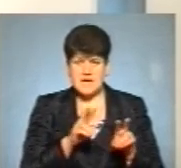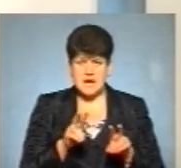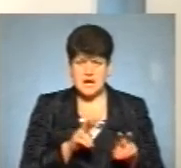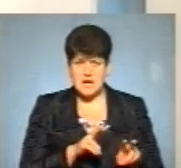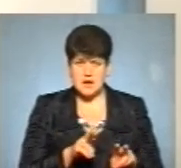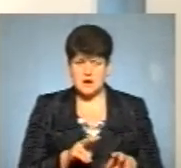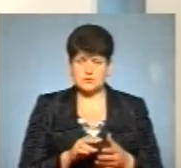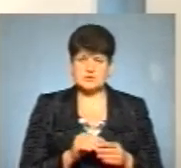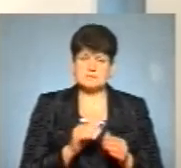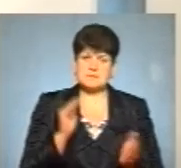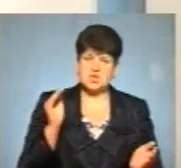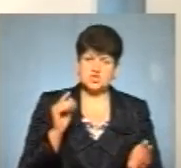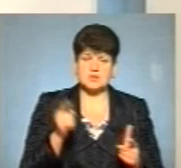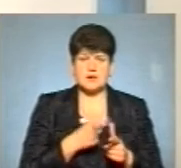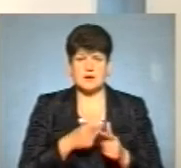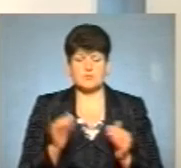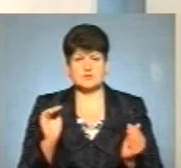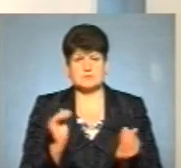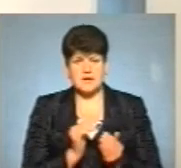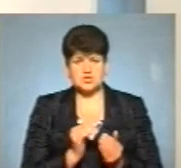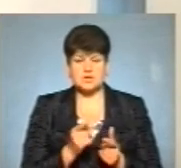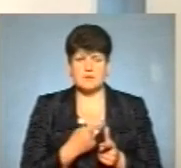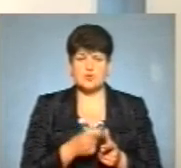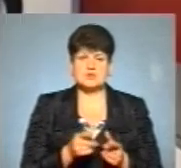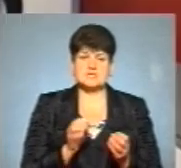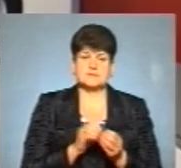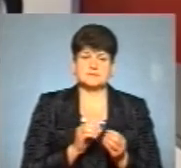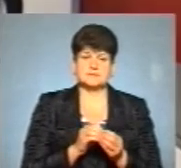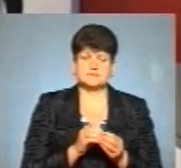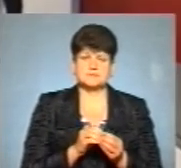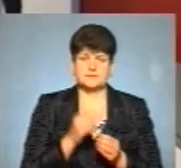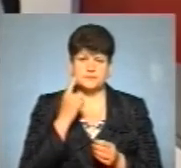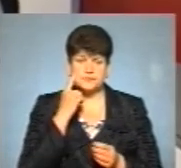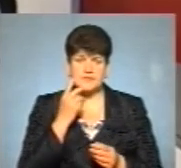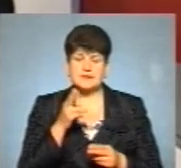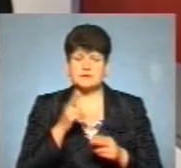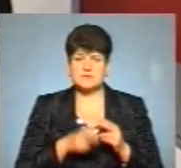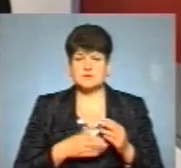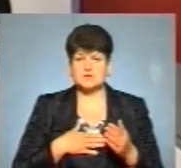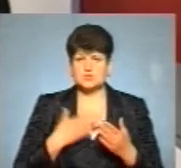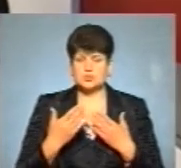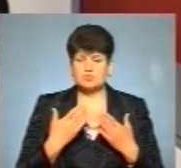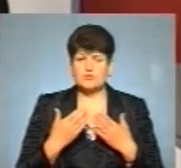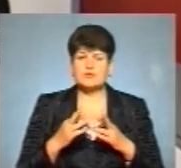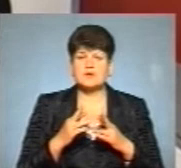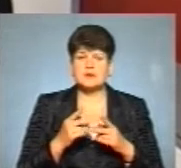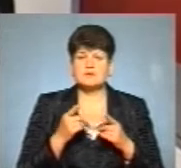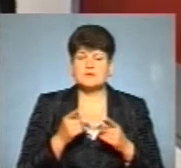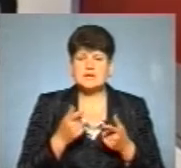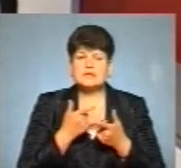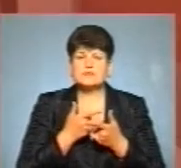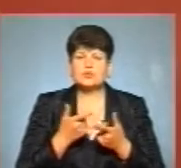плані або збільшення, або зменшення, або залишення без змін. І на завершення нашої розмови, яким чином ви